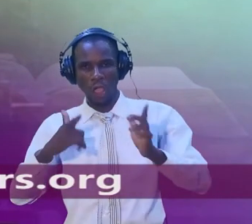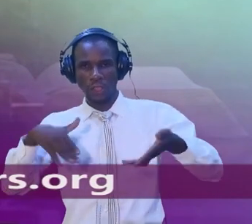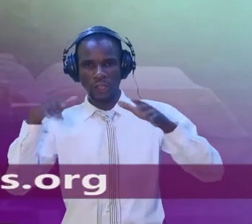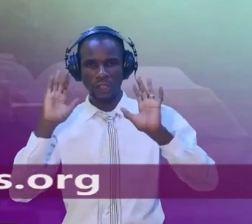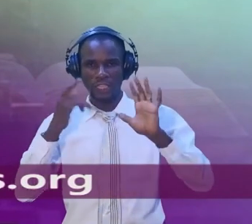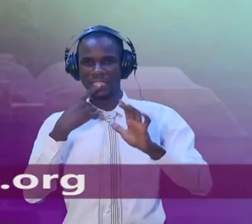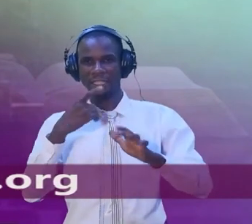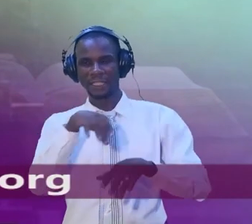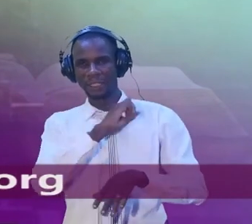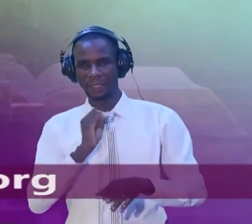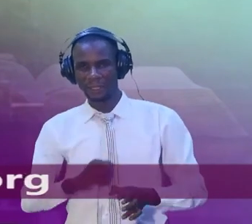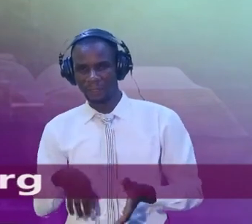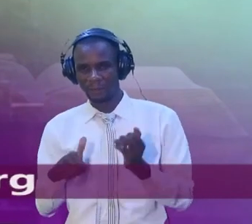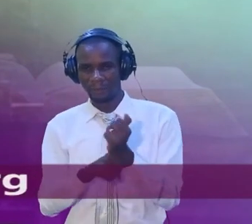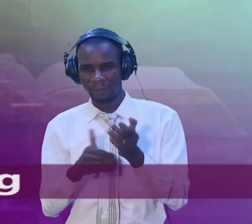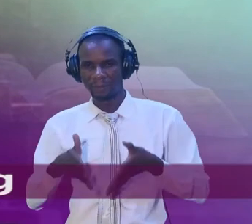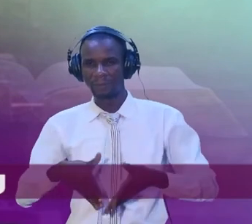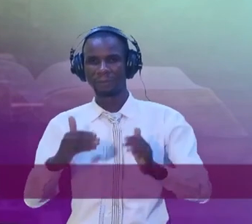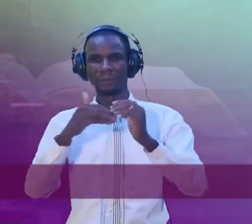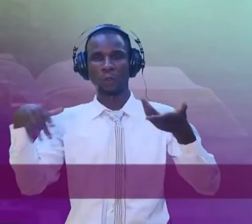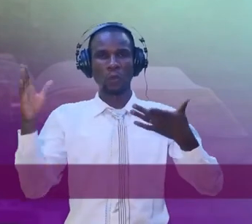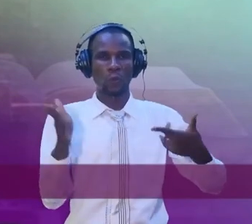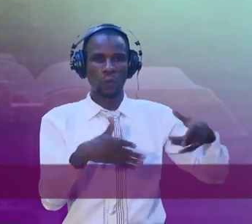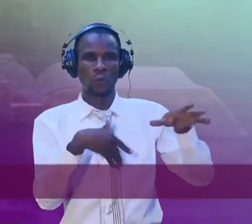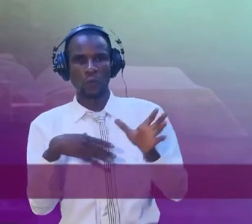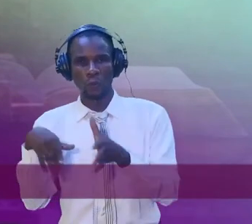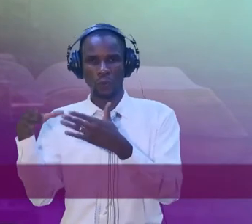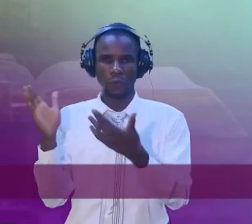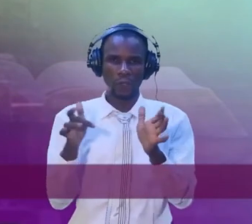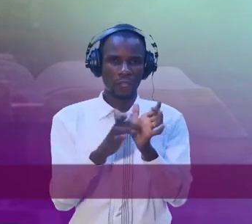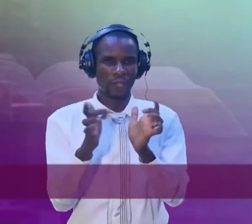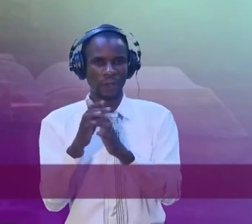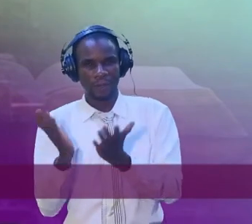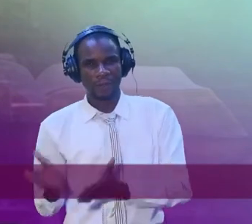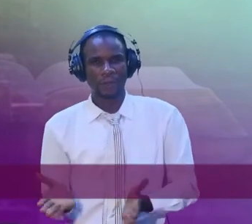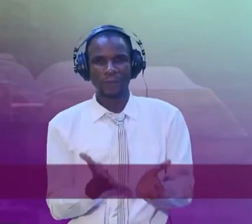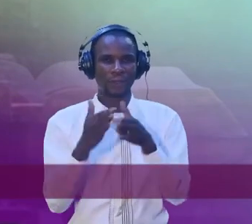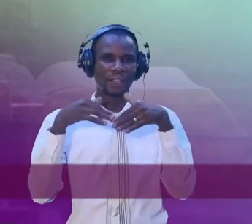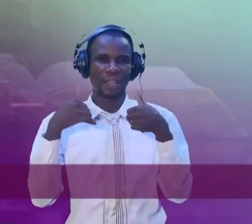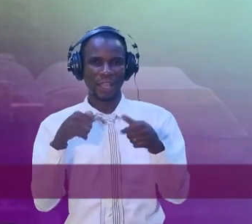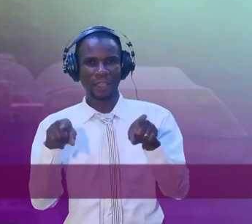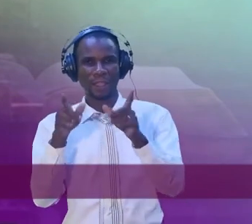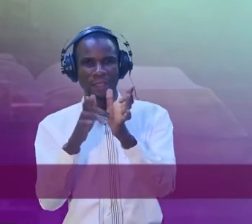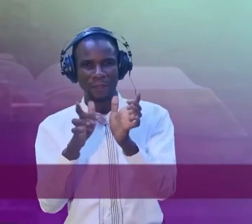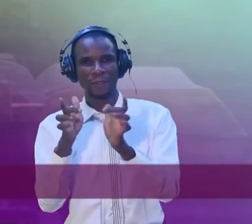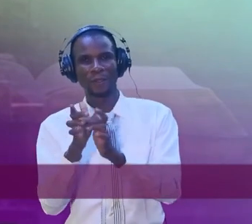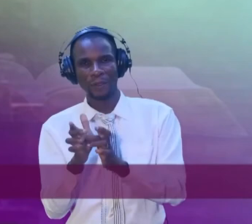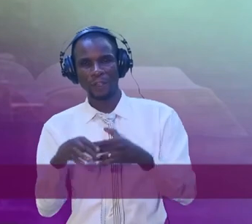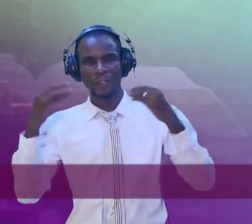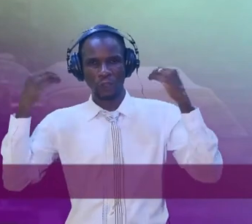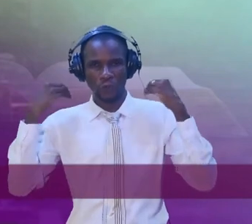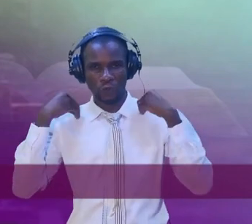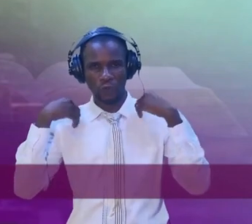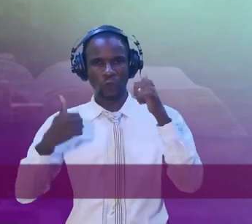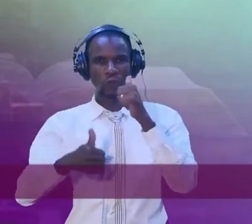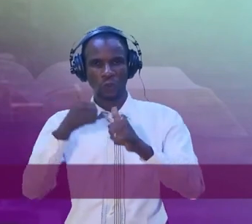nguvu zote alivyokaa na wewe, Mungu ambaye kila goti linapigwa mbele yake, Mungu ambaye ni ufufuo